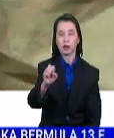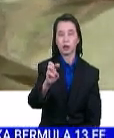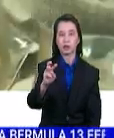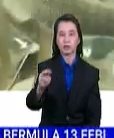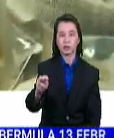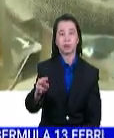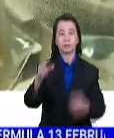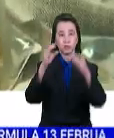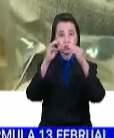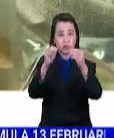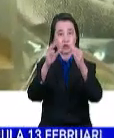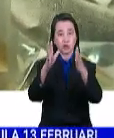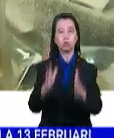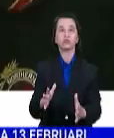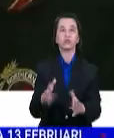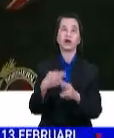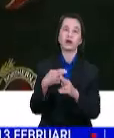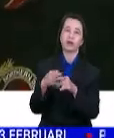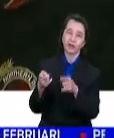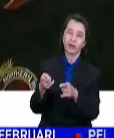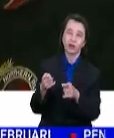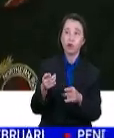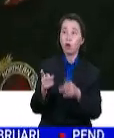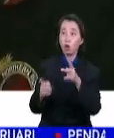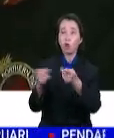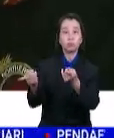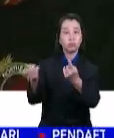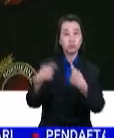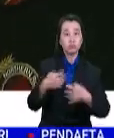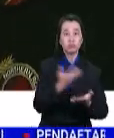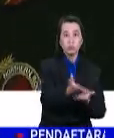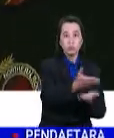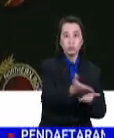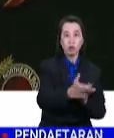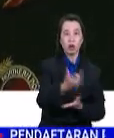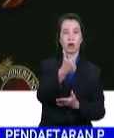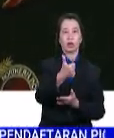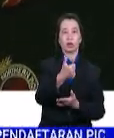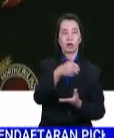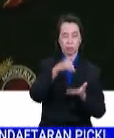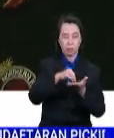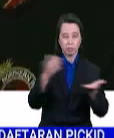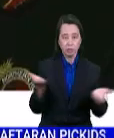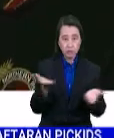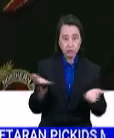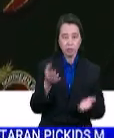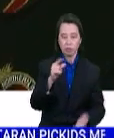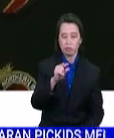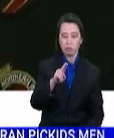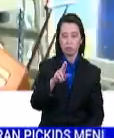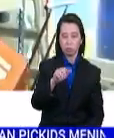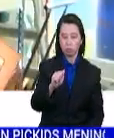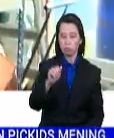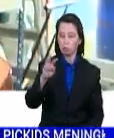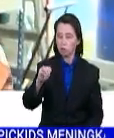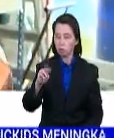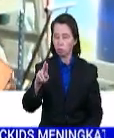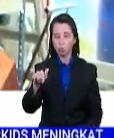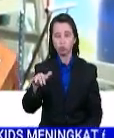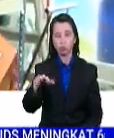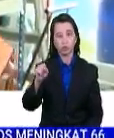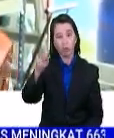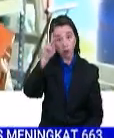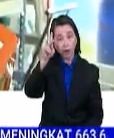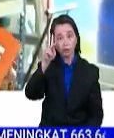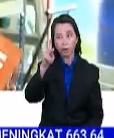cikgu alhamdulillah dapat sambutan di dalam Gua Musang dan juga di luar Gua Musang lah. Cakap ni